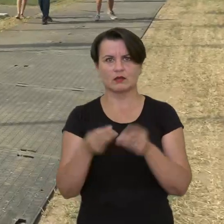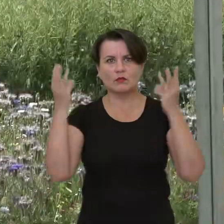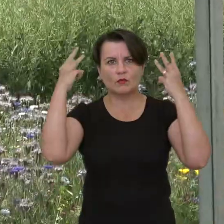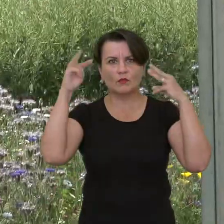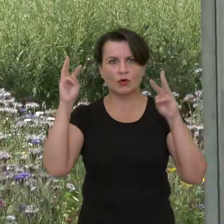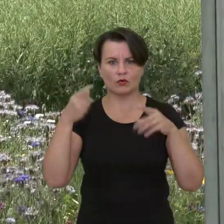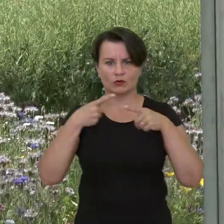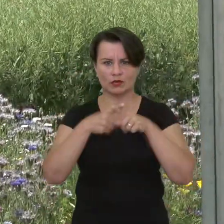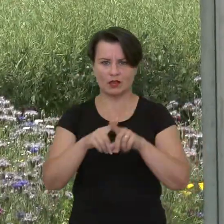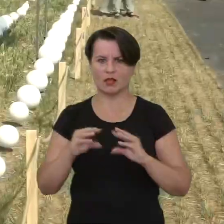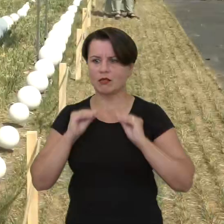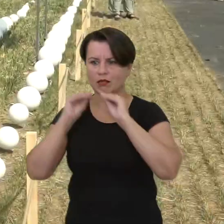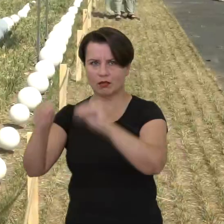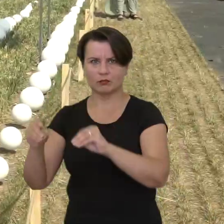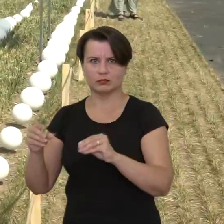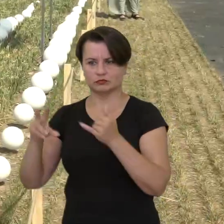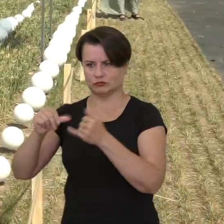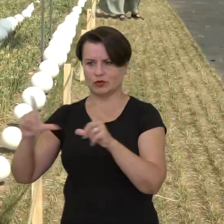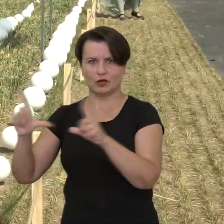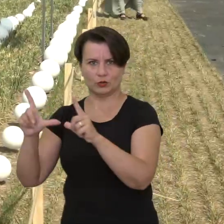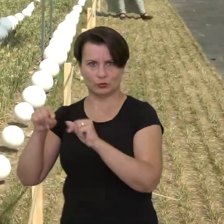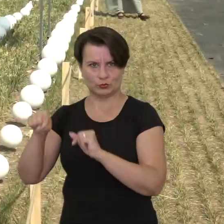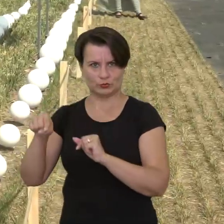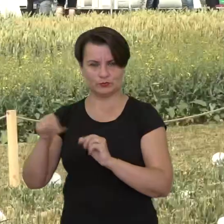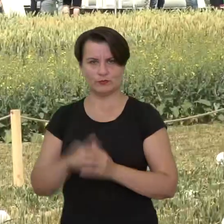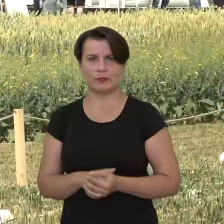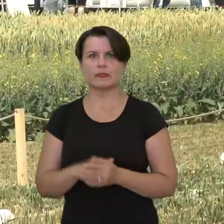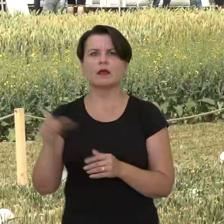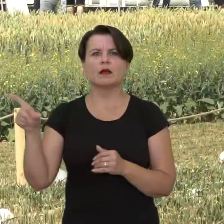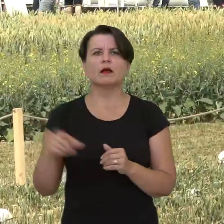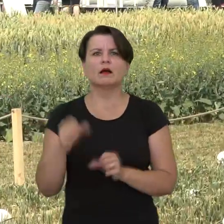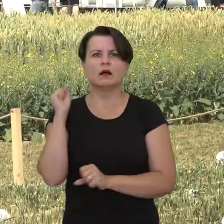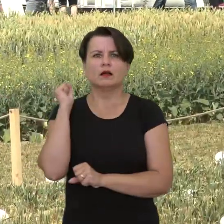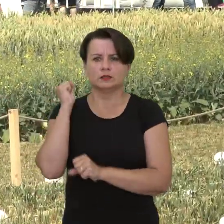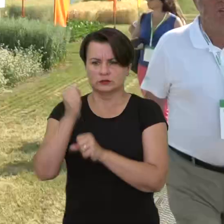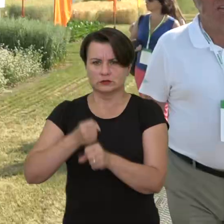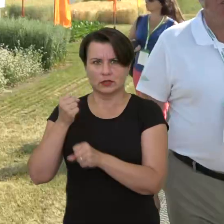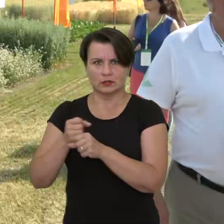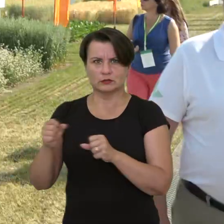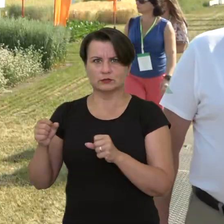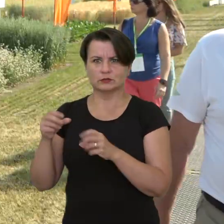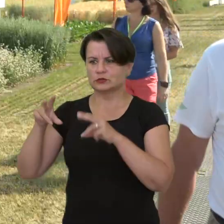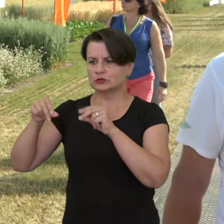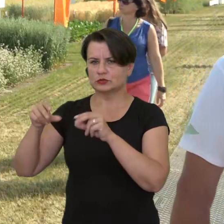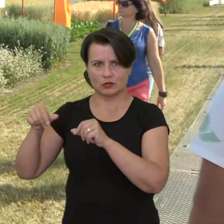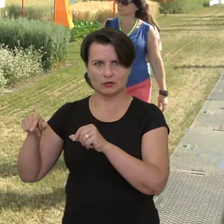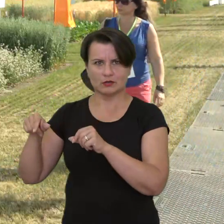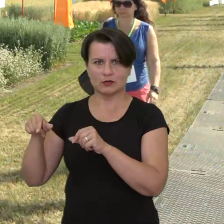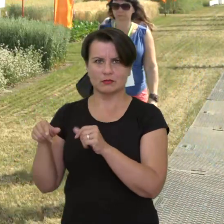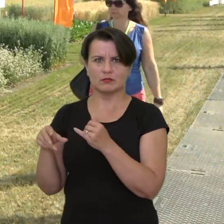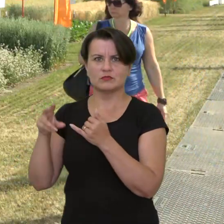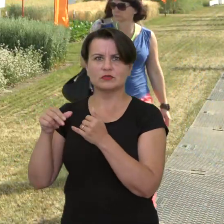skaitmeninimo ir tų modernių technologijų pritaikymas būtent žemės ūkyje. Būtent kokios problemos žemdirbiams? Šiandien yra